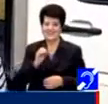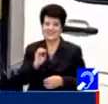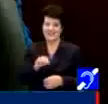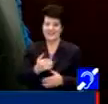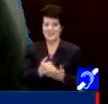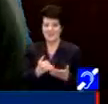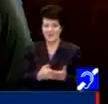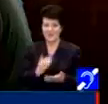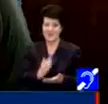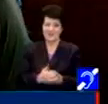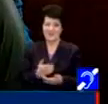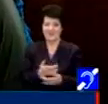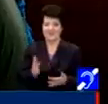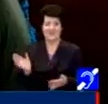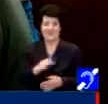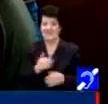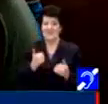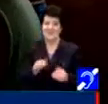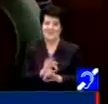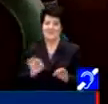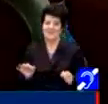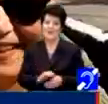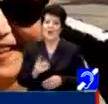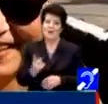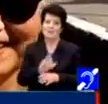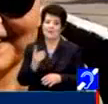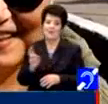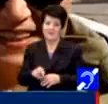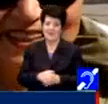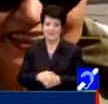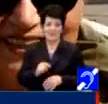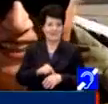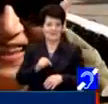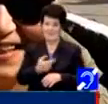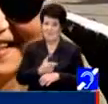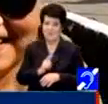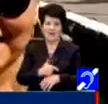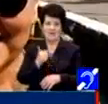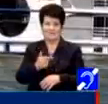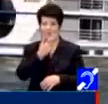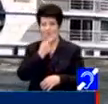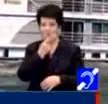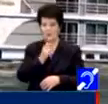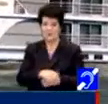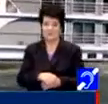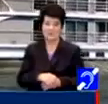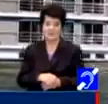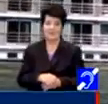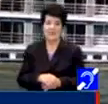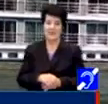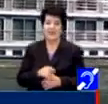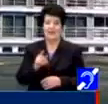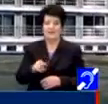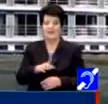cu un vin, o țuiculiță, să fie totul cum trebuie. E prima dată când ne simțim foarte bine, a fost foarte frumos. Ținutul magic